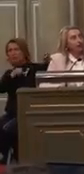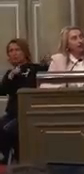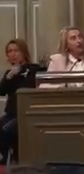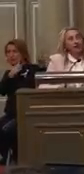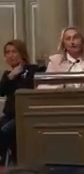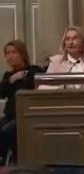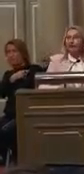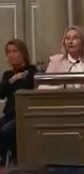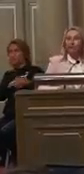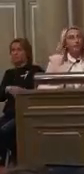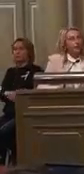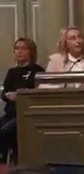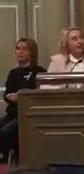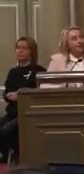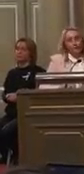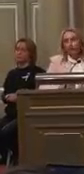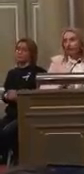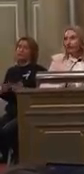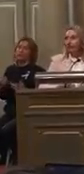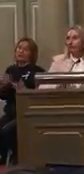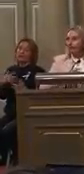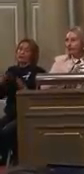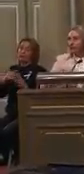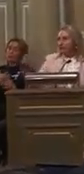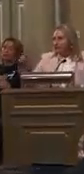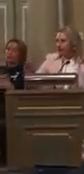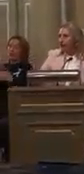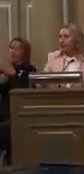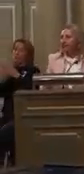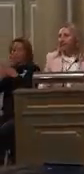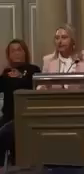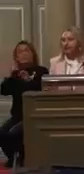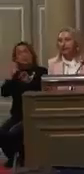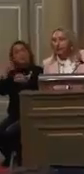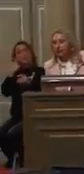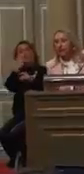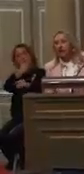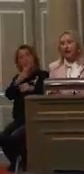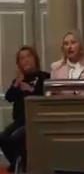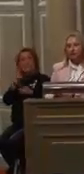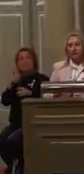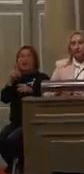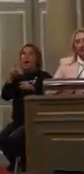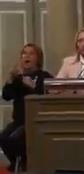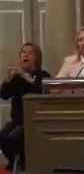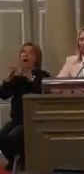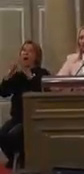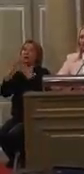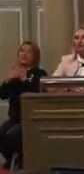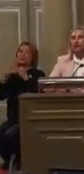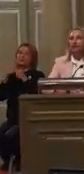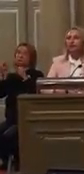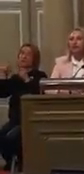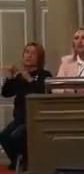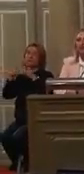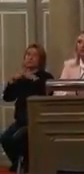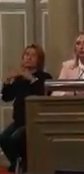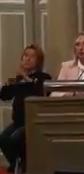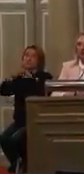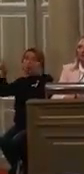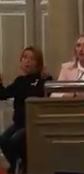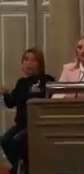samo dalje. Da ne gubim vrijeme gledajući, gledajte vi, vidjet ćete rešetke iz azbestne ploče. Ako ste vi to radili, znači da